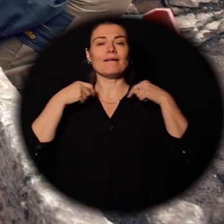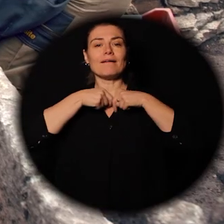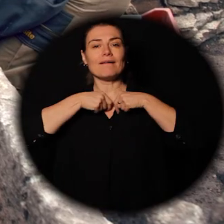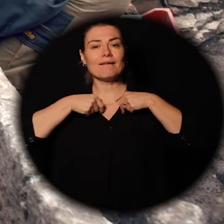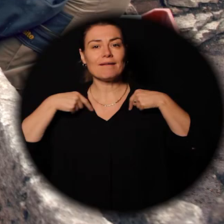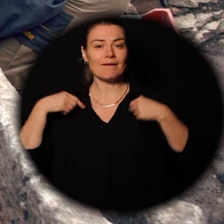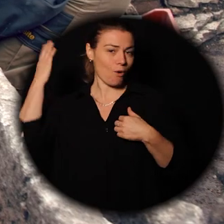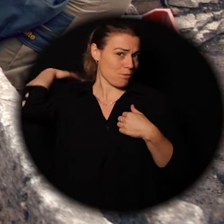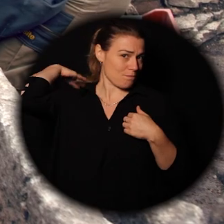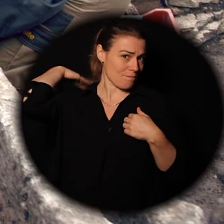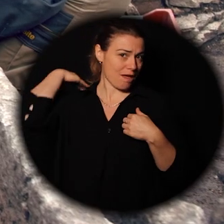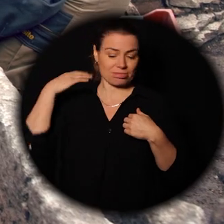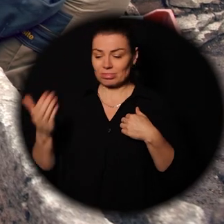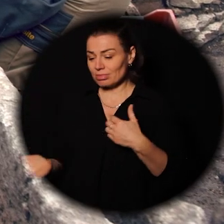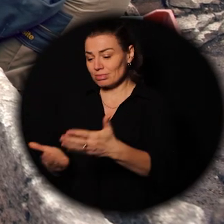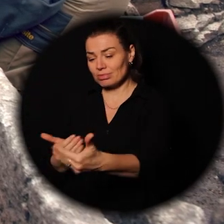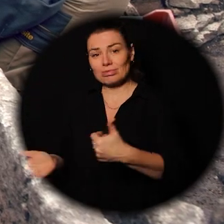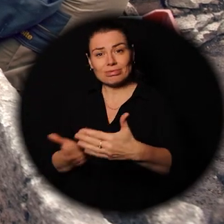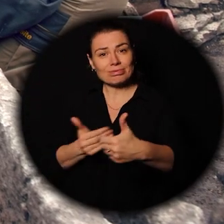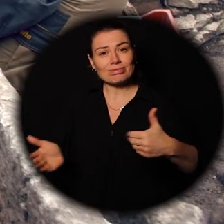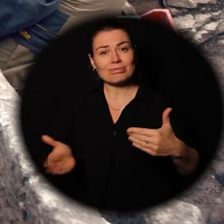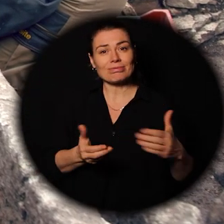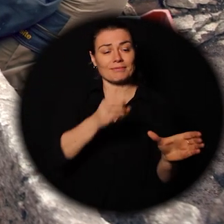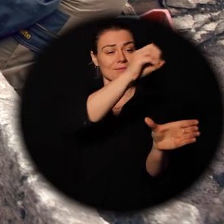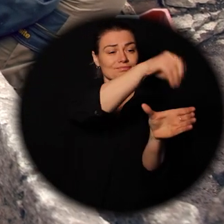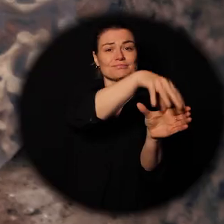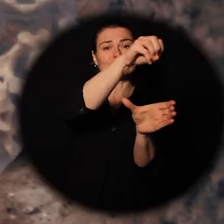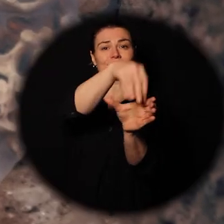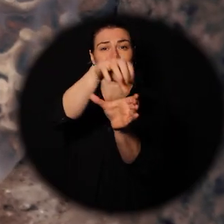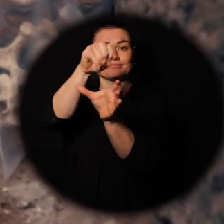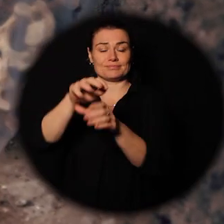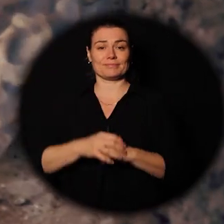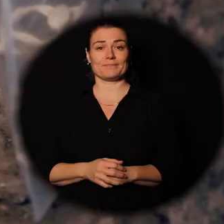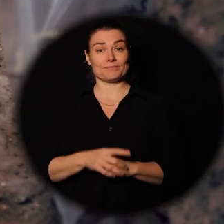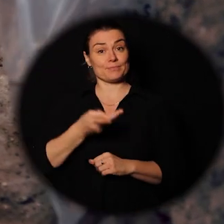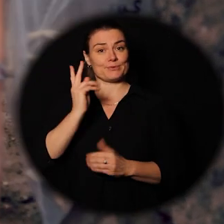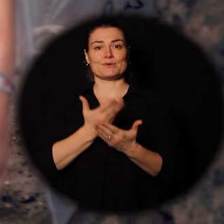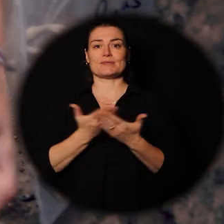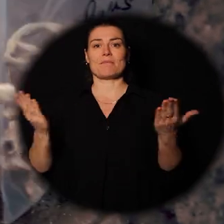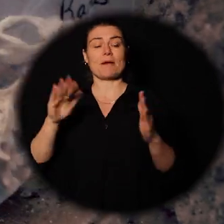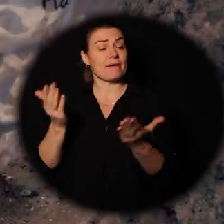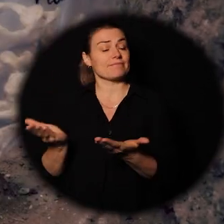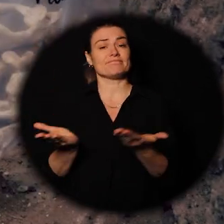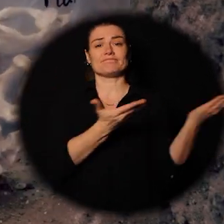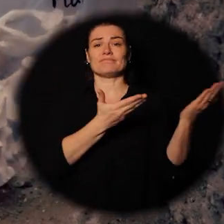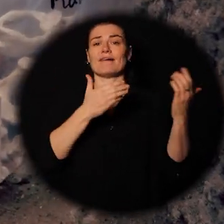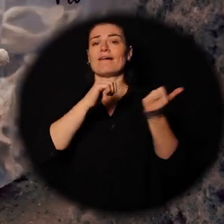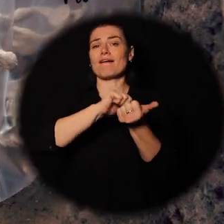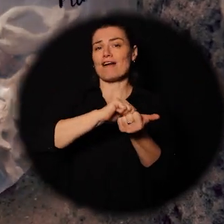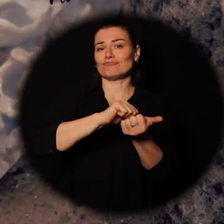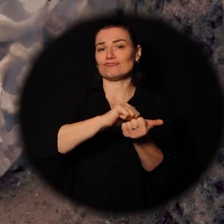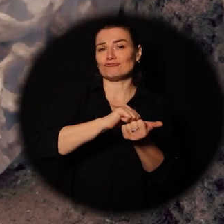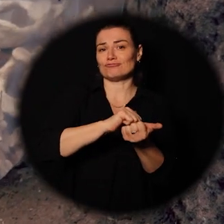lavage, il sera déjà réparti par ses sections. Et ensuite, on va le laver, le laisser sécher, et l'anthropologue pourra à